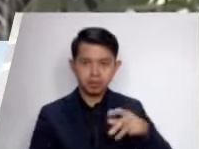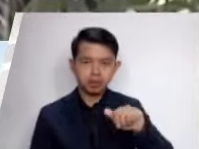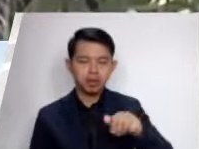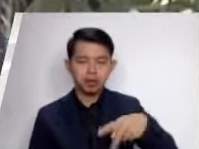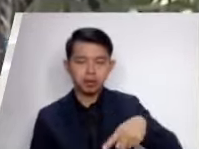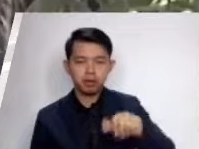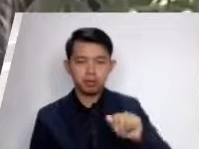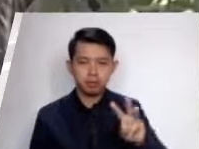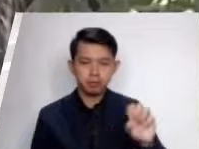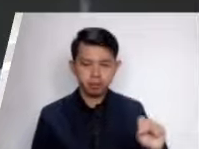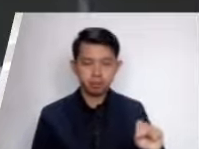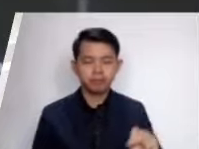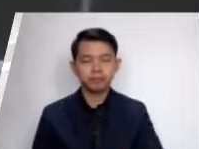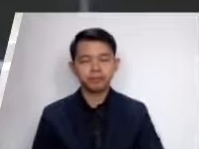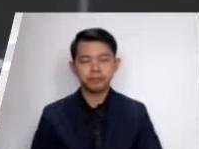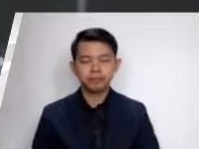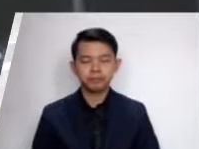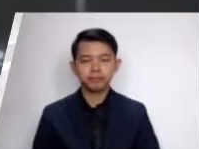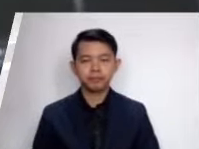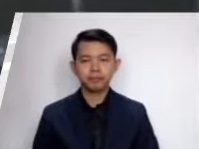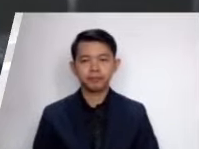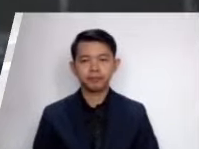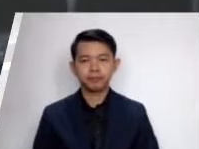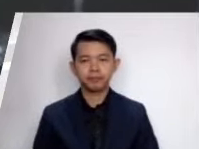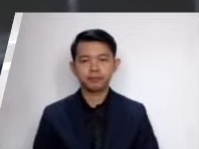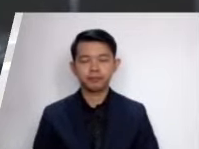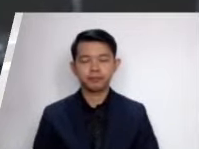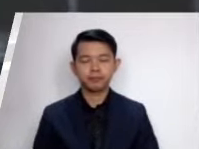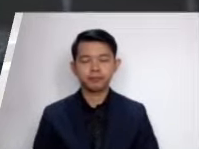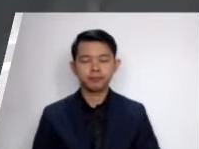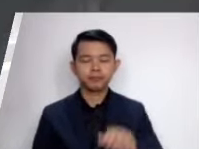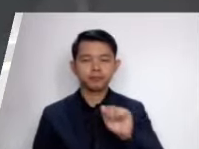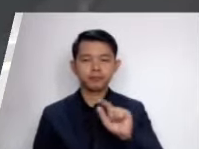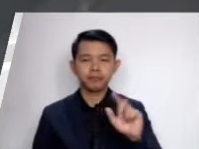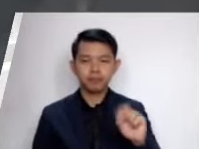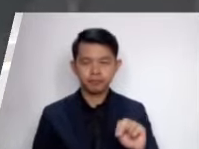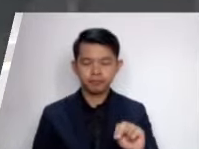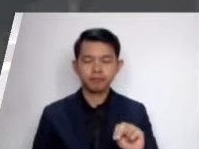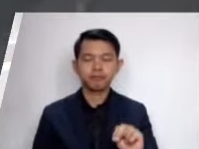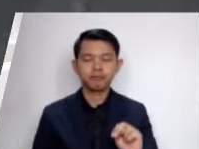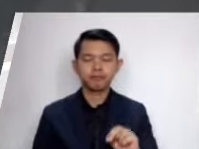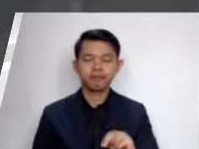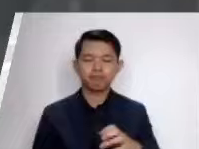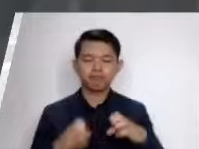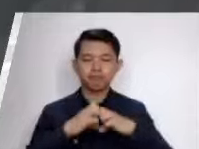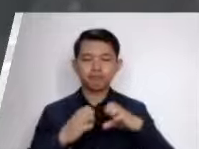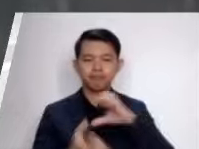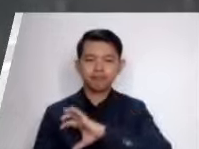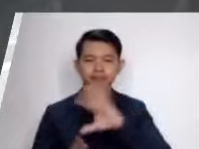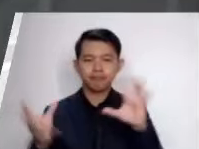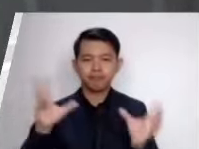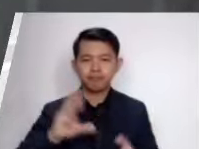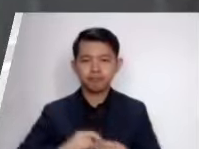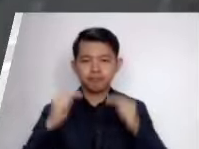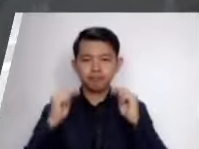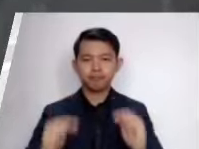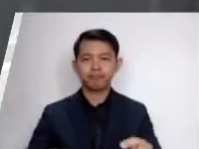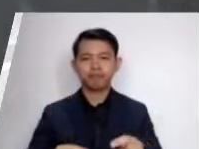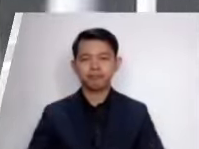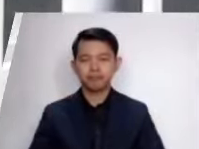GMA Regional TV Balitang Bisdag, Alan Domingo, nagbabalita para sa GMA Integrated News.